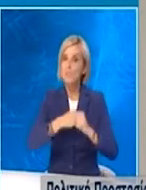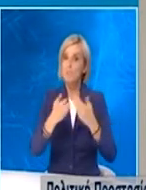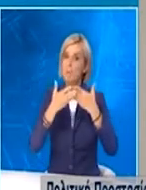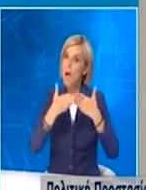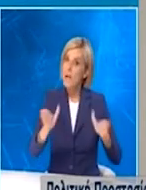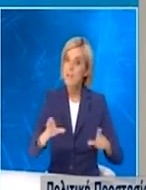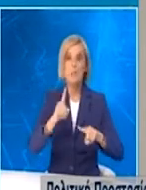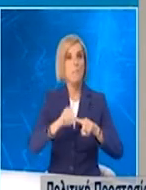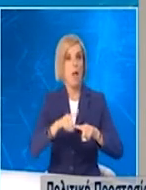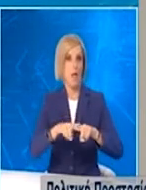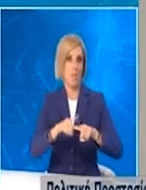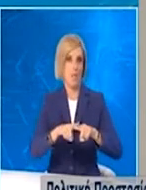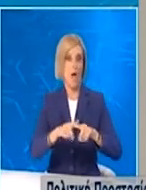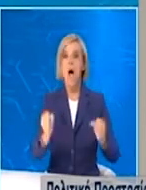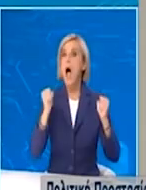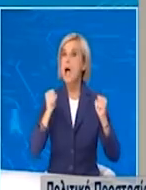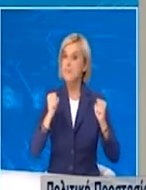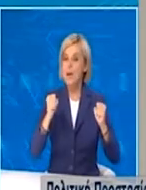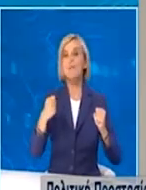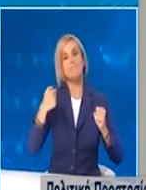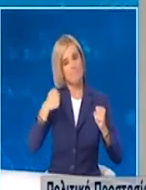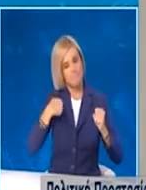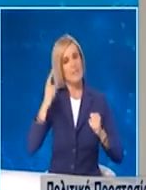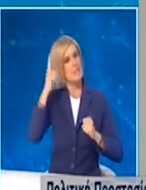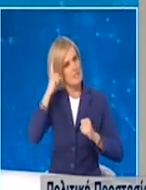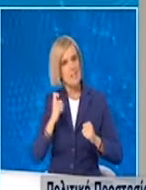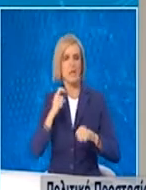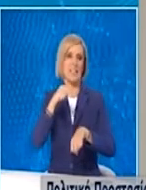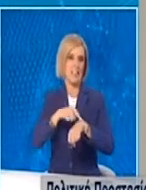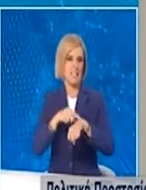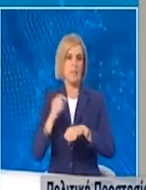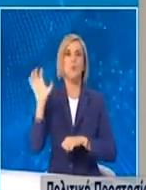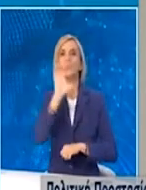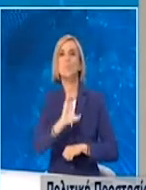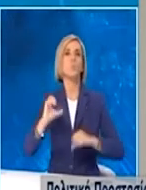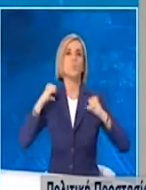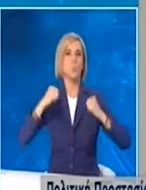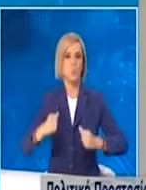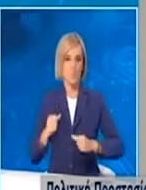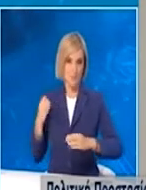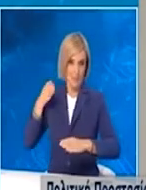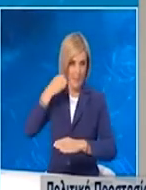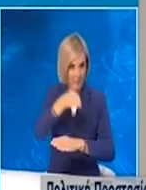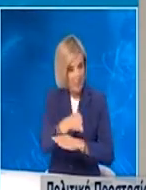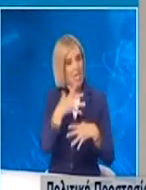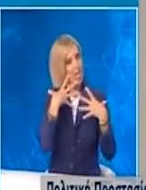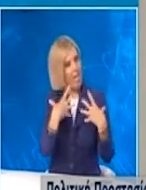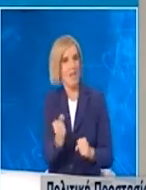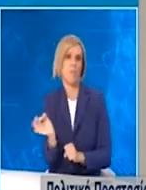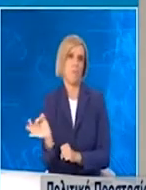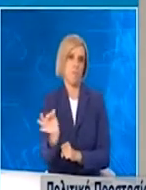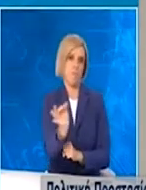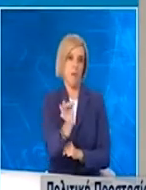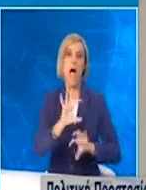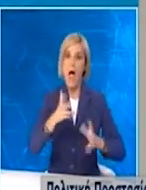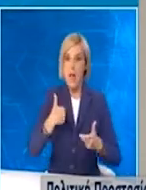πρώτη στιγμή, στατιστικά, ότι θα έχουμε και εισαγόμενα κρούσματα από ξένους επισκέπτες. Όμως, θέσαμε σε εφαρμογή ένα